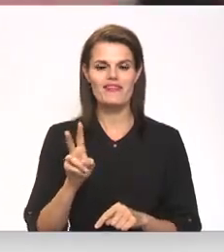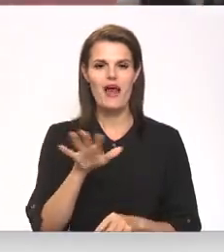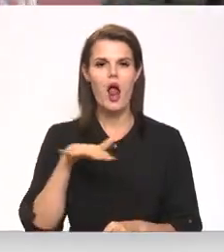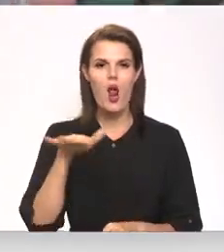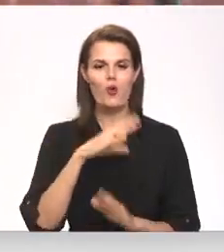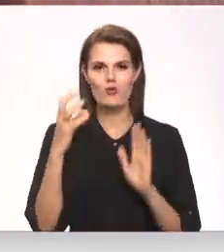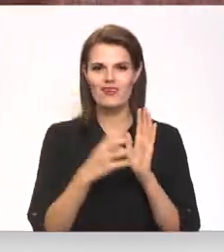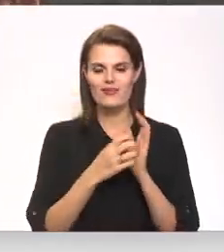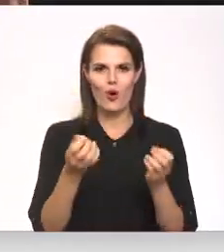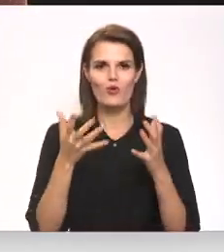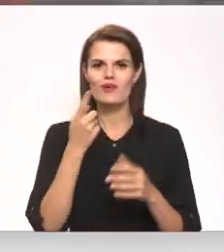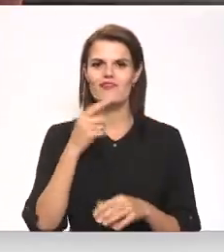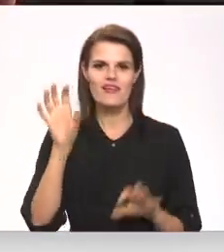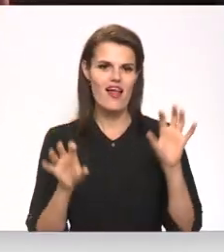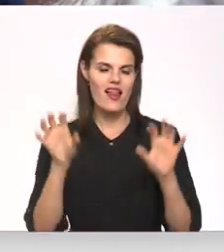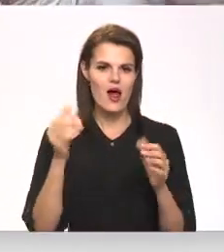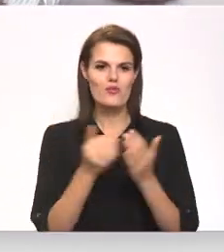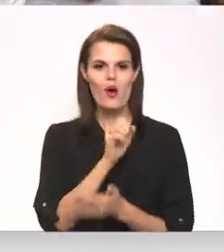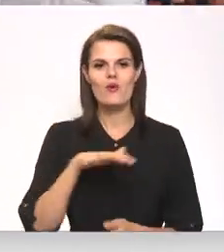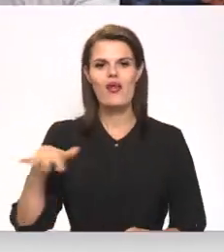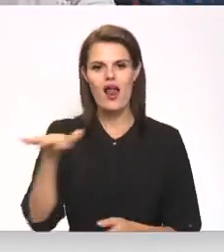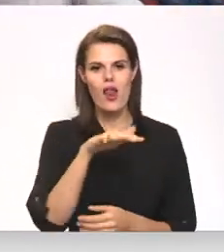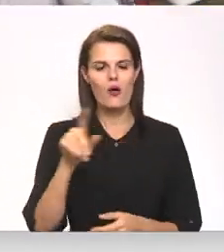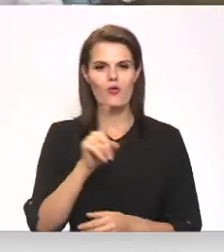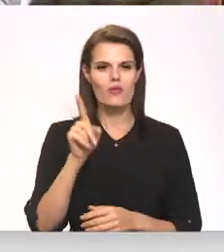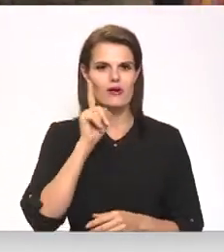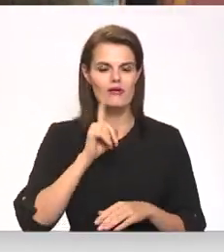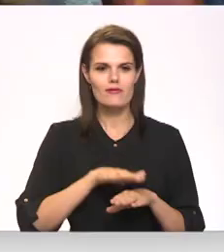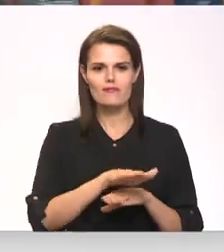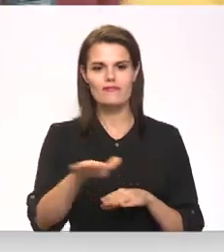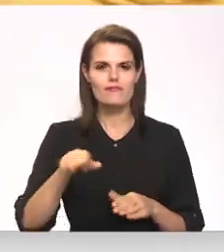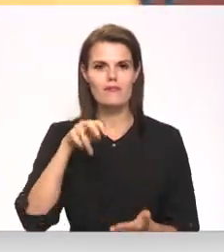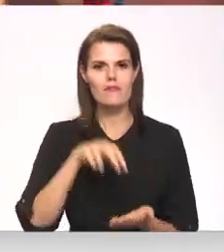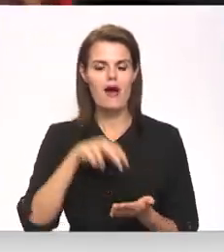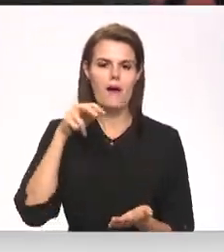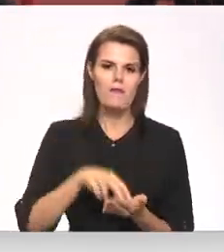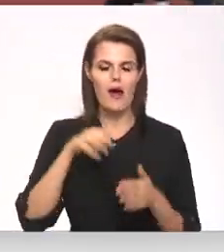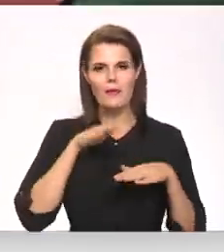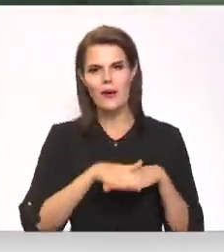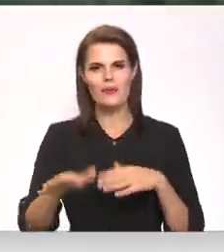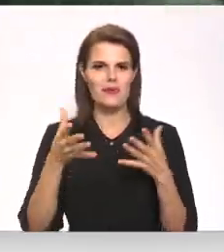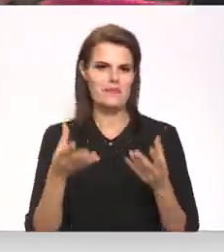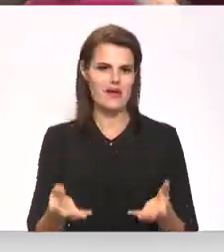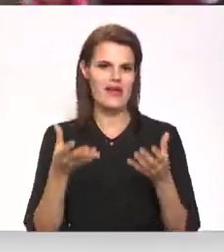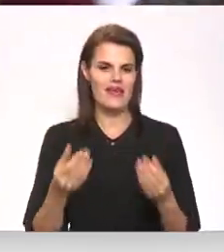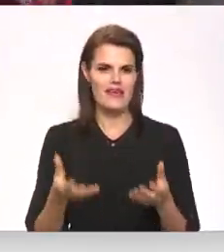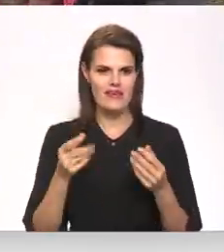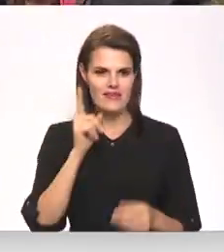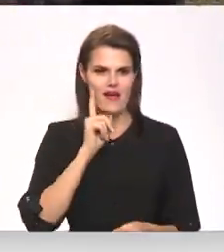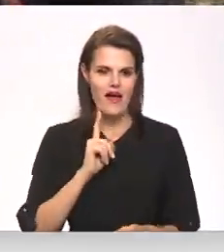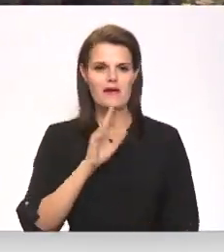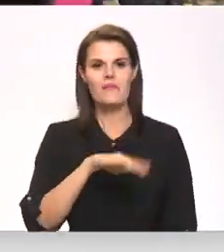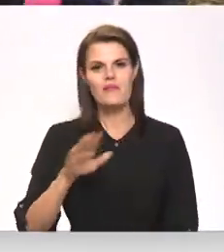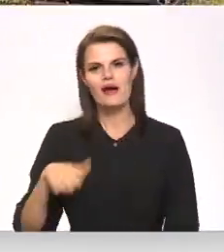lācis. Jaunajā laukumā ir gumijots klājums un līdz ar to pat piezemēšanās braucot uz Lidkalniņu nav sāpīga.